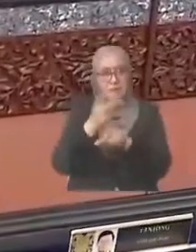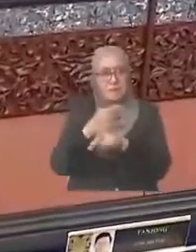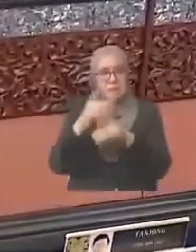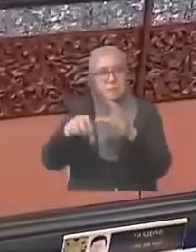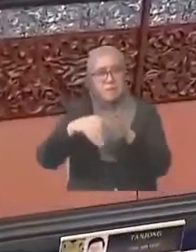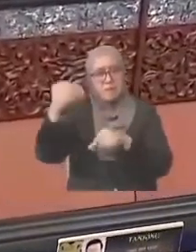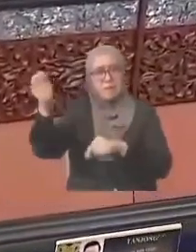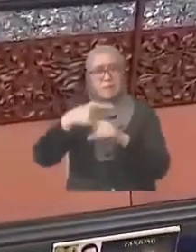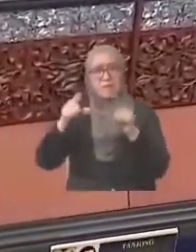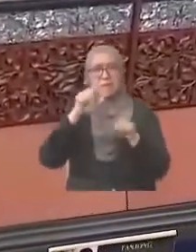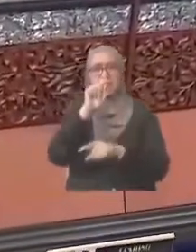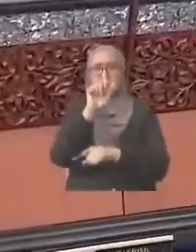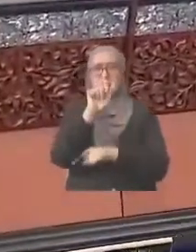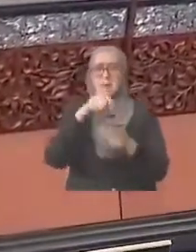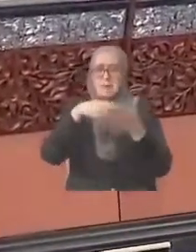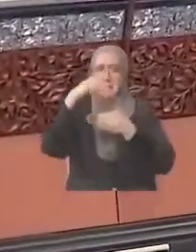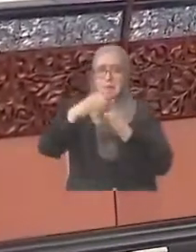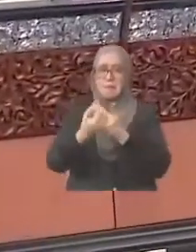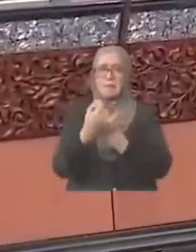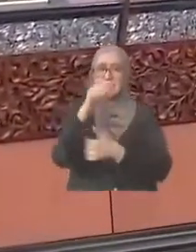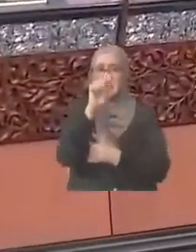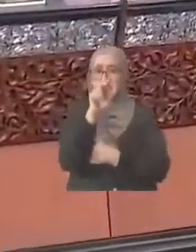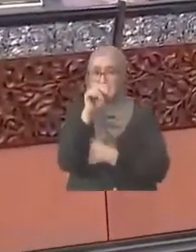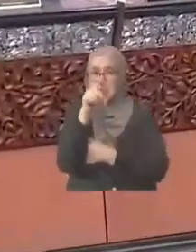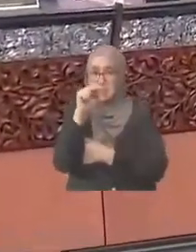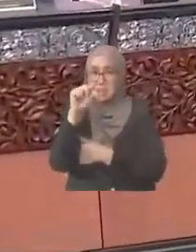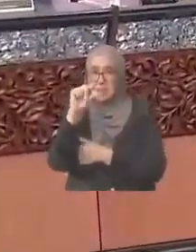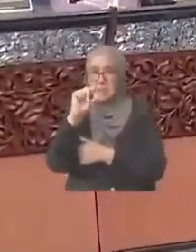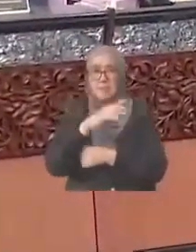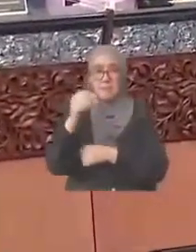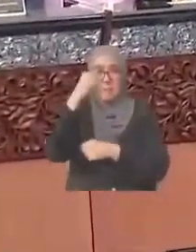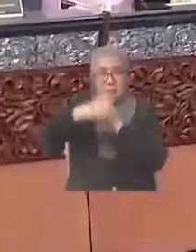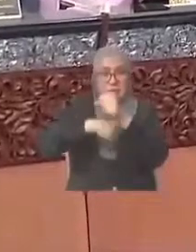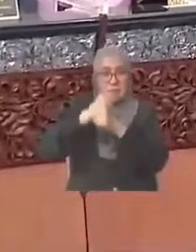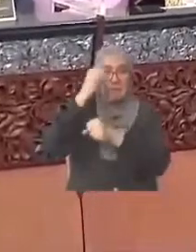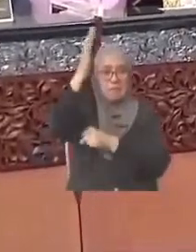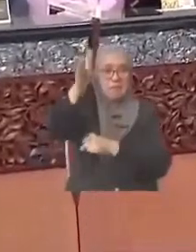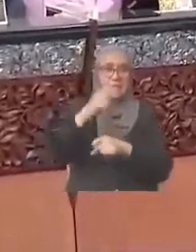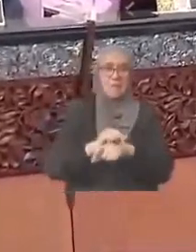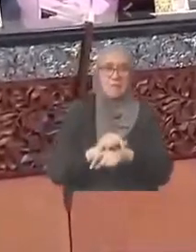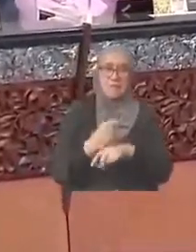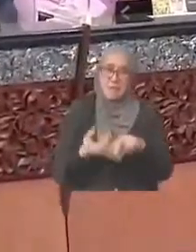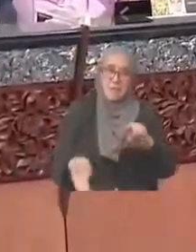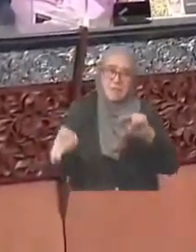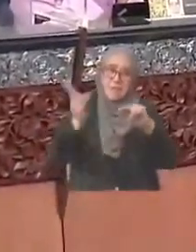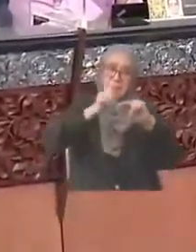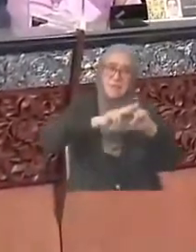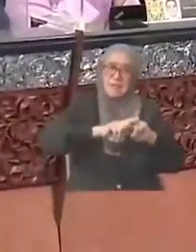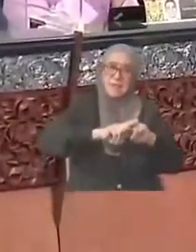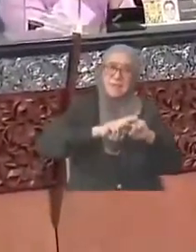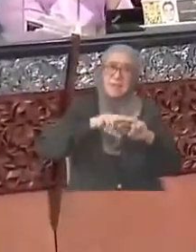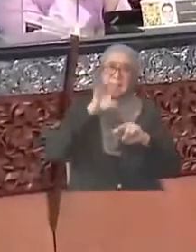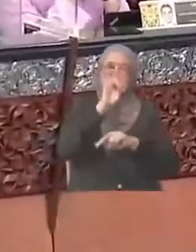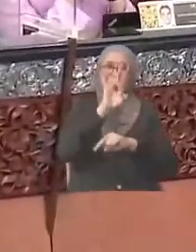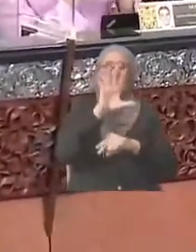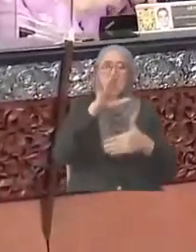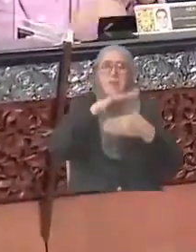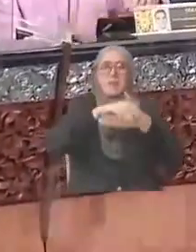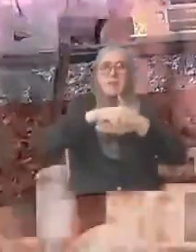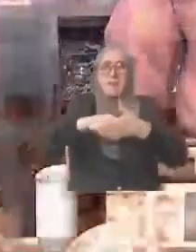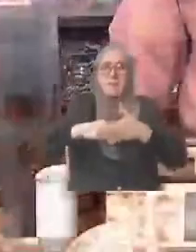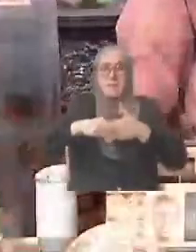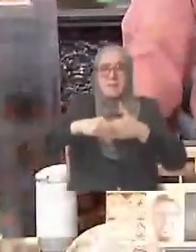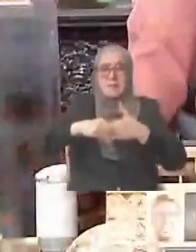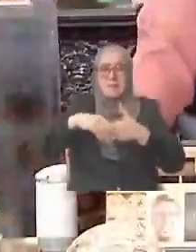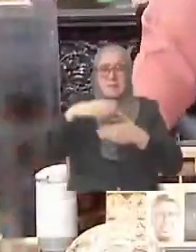untuk tahun hadapan inisiatif ini akan di terus dengan nilai B sedih tingkatkan kepada 75 Ringgit